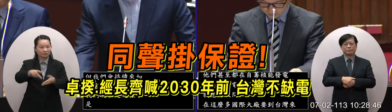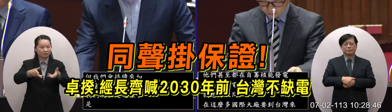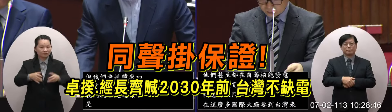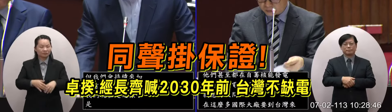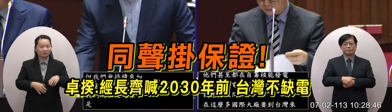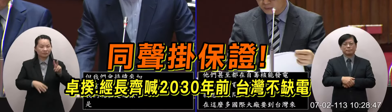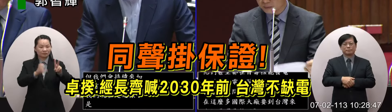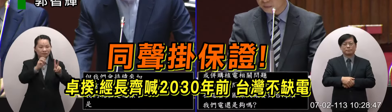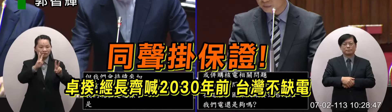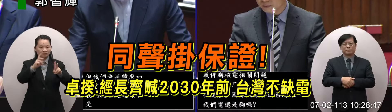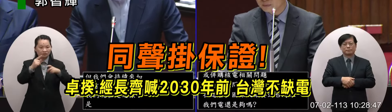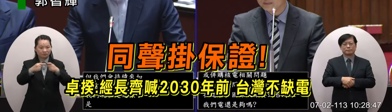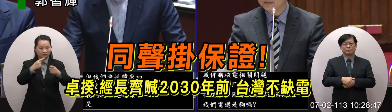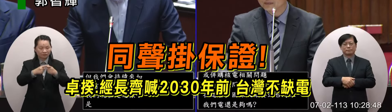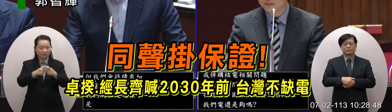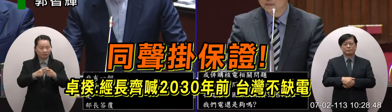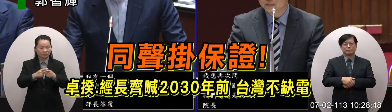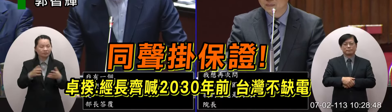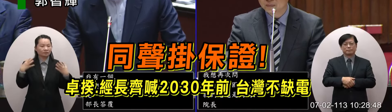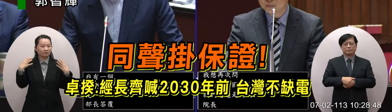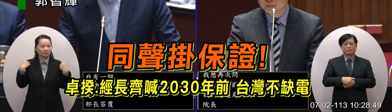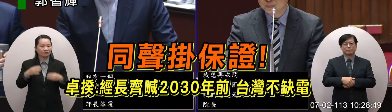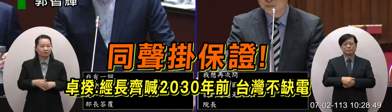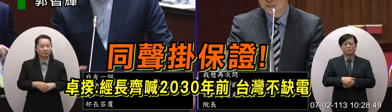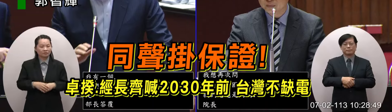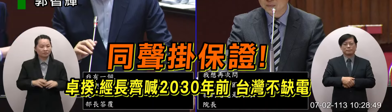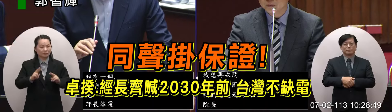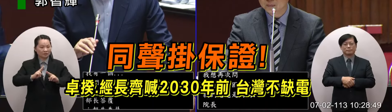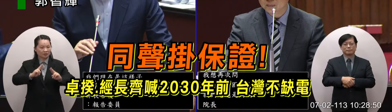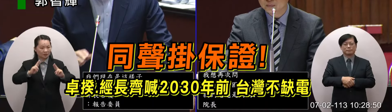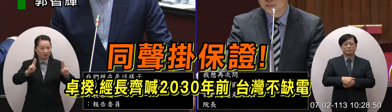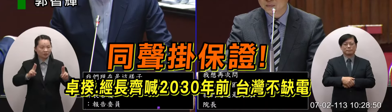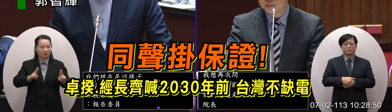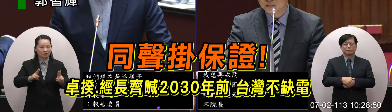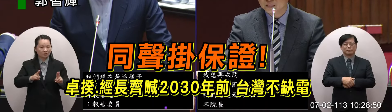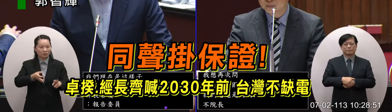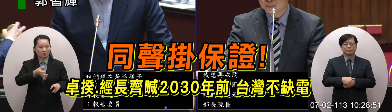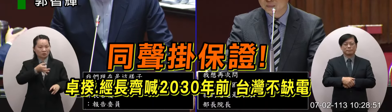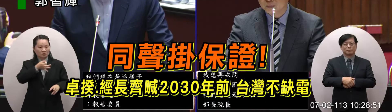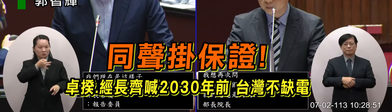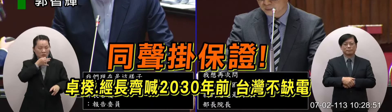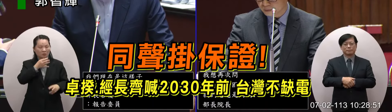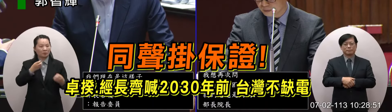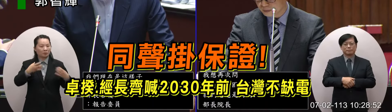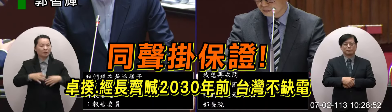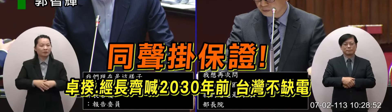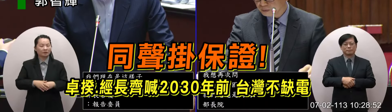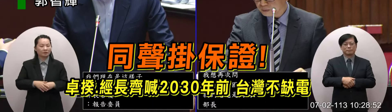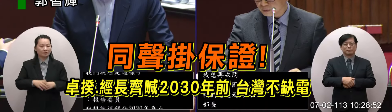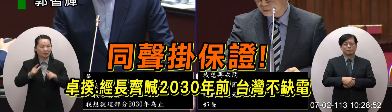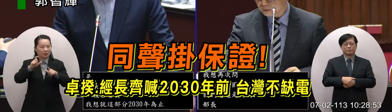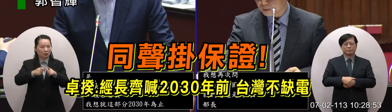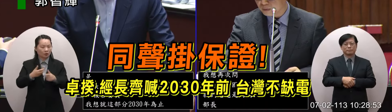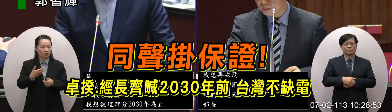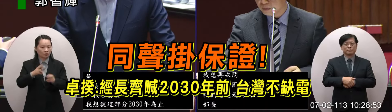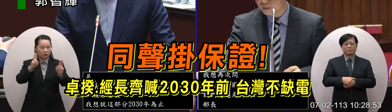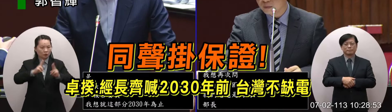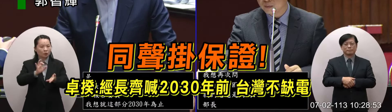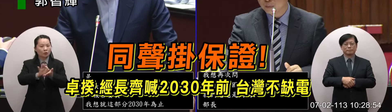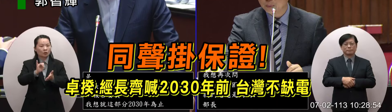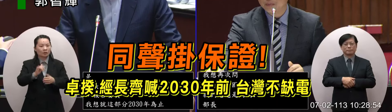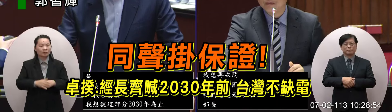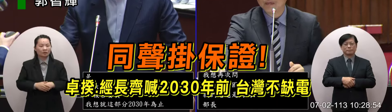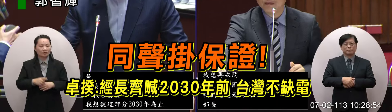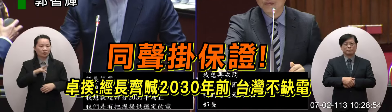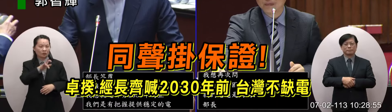分，2030年为止，我们是有把握啊、提供稳定的这个电啊给这些大厂。那我这一次在